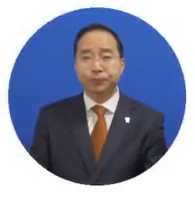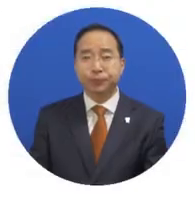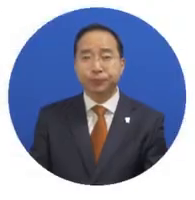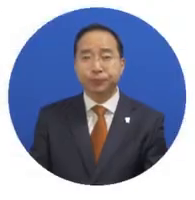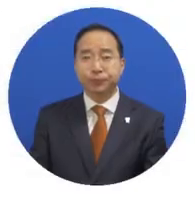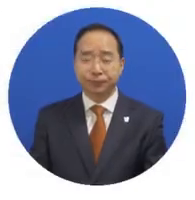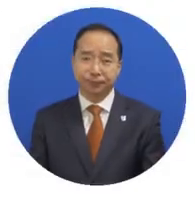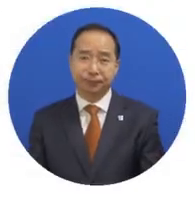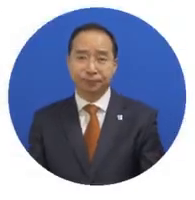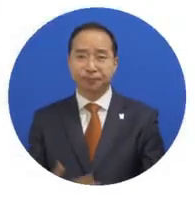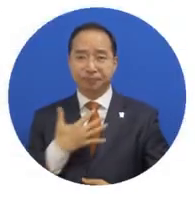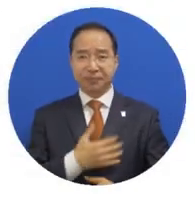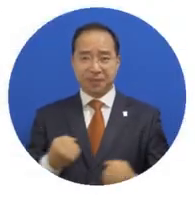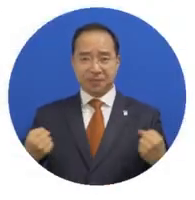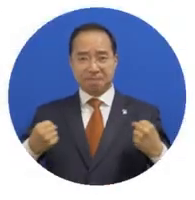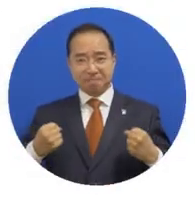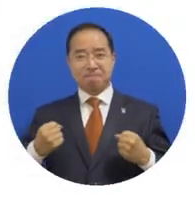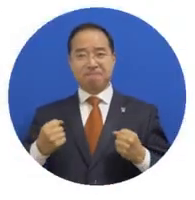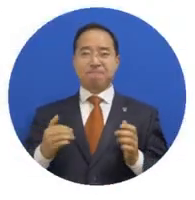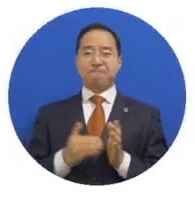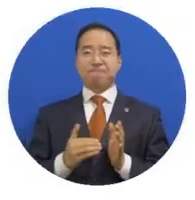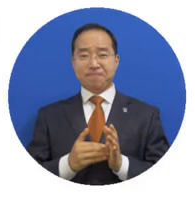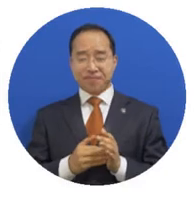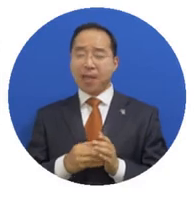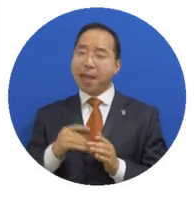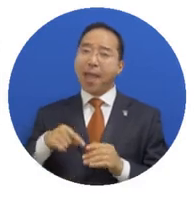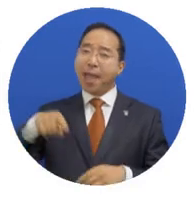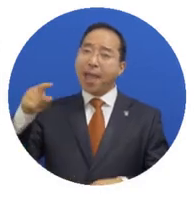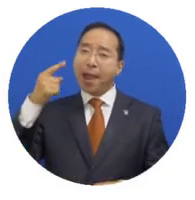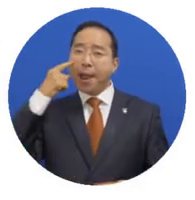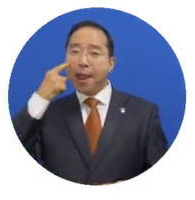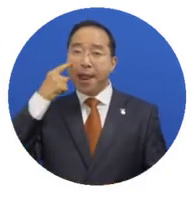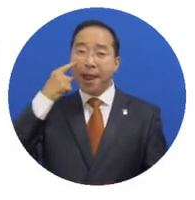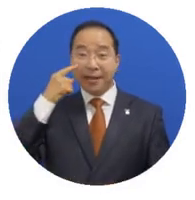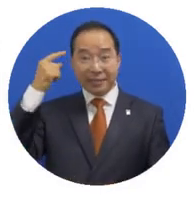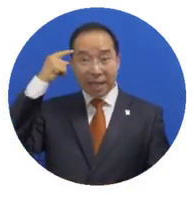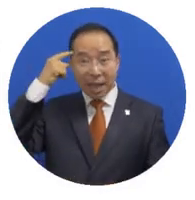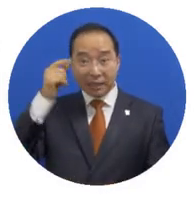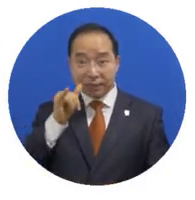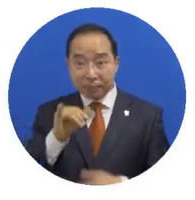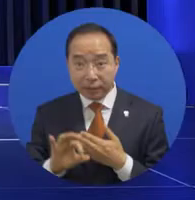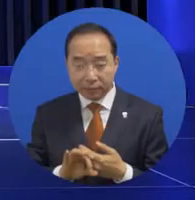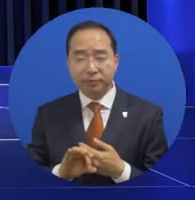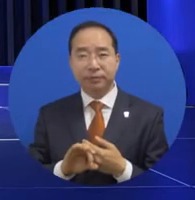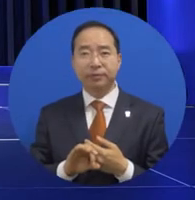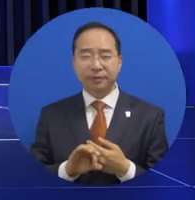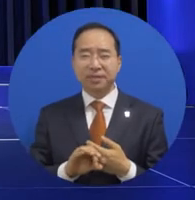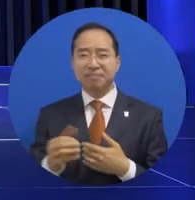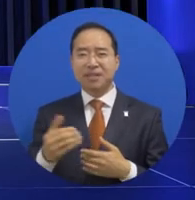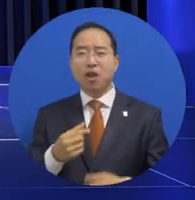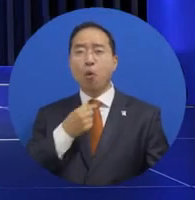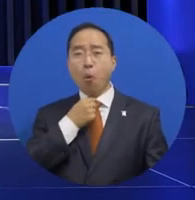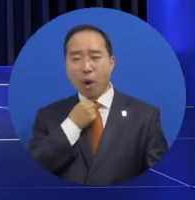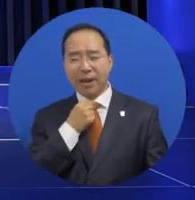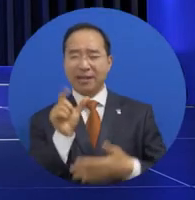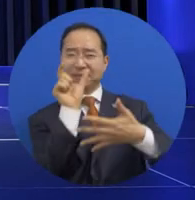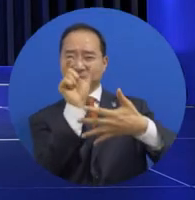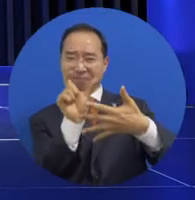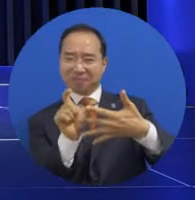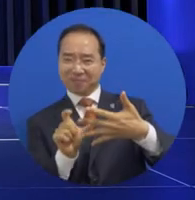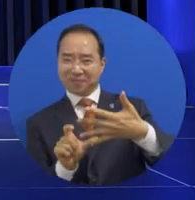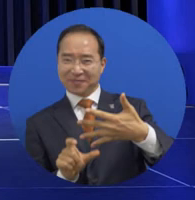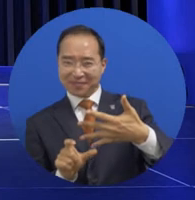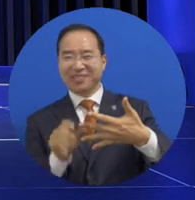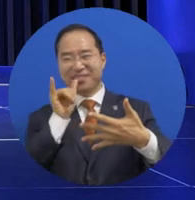이제 체력이 조금 더 단단해졌어. 뭔가 가볼 데가 없을까? 라는 생각이 드시면 버킷리스트라고 그러죠.